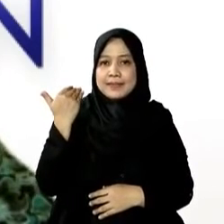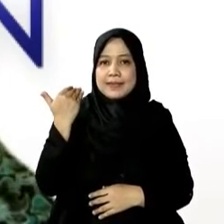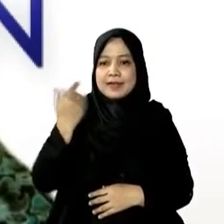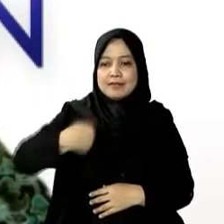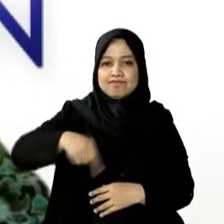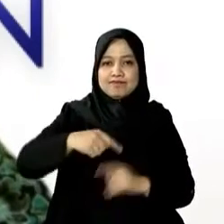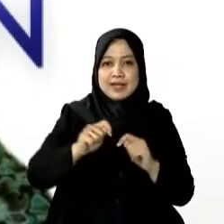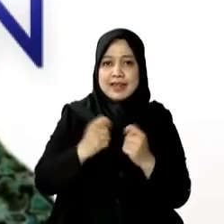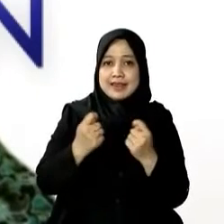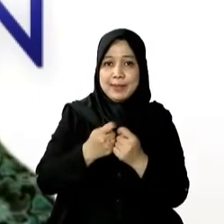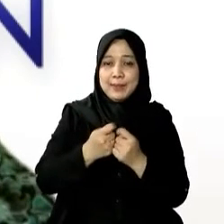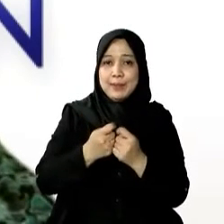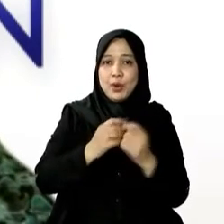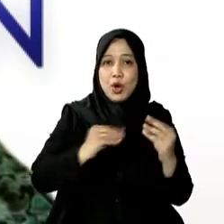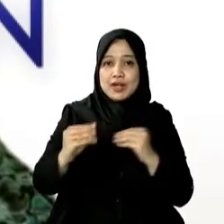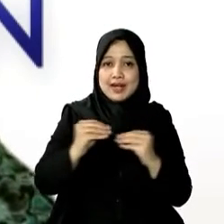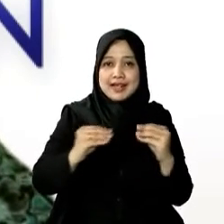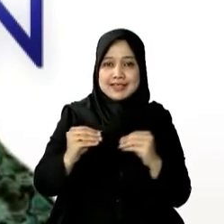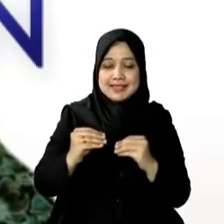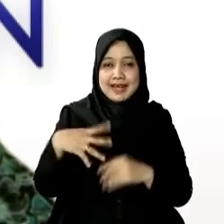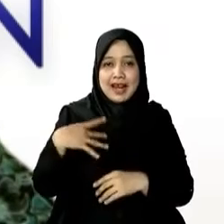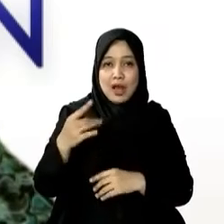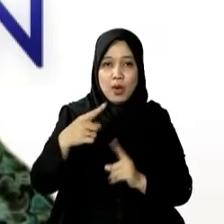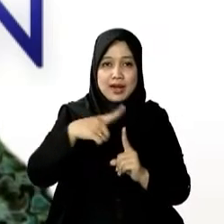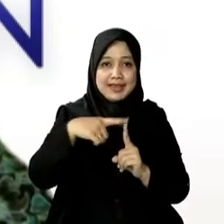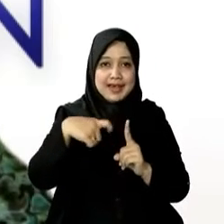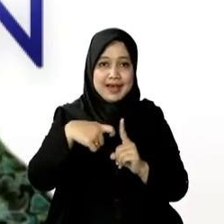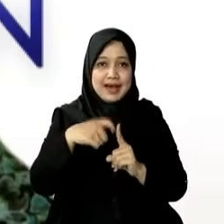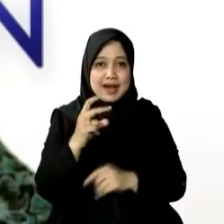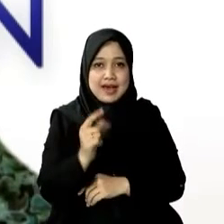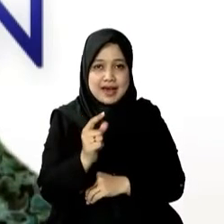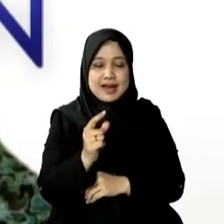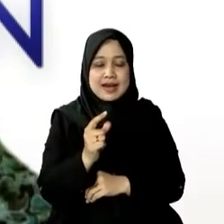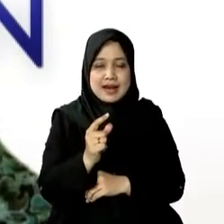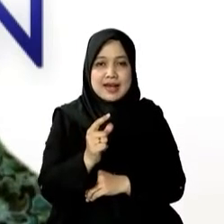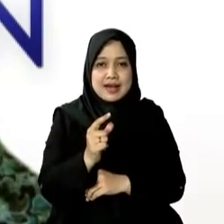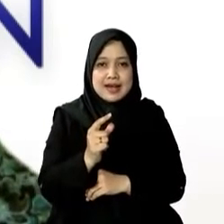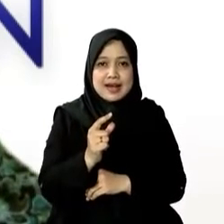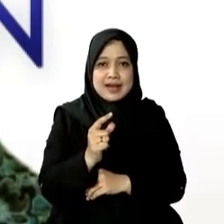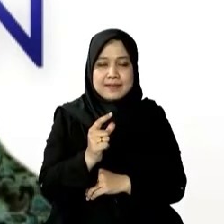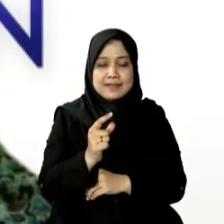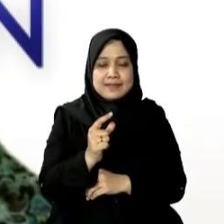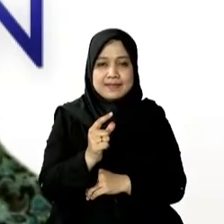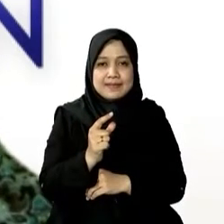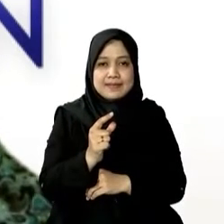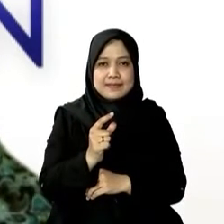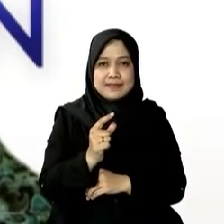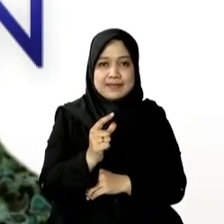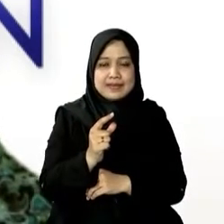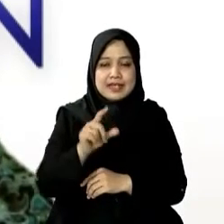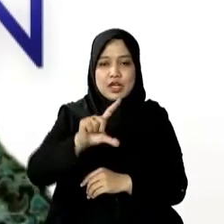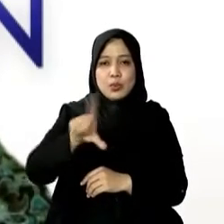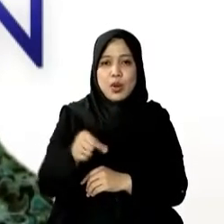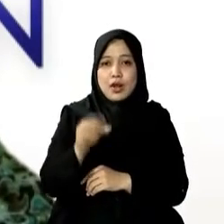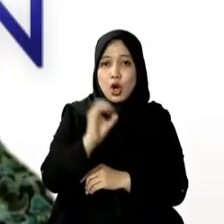bukan informasi relawan lpkr kemarin kita baru bulan Oktober